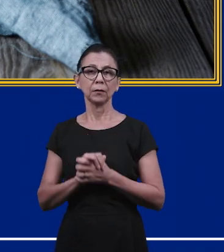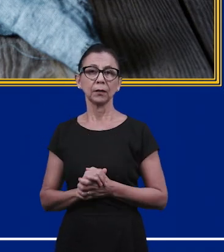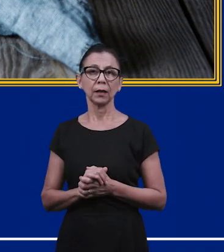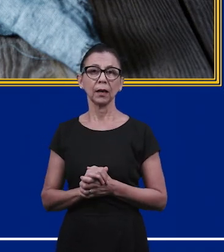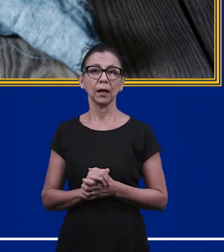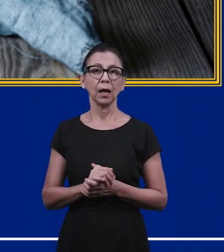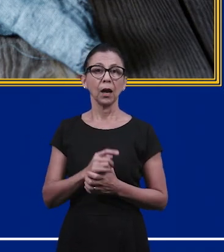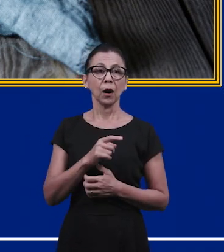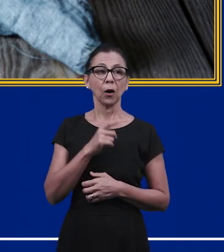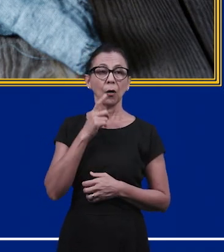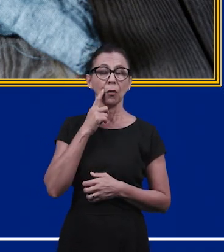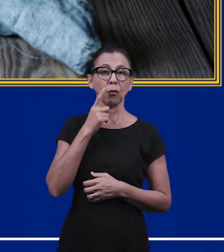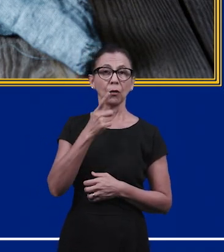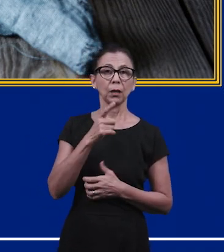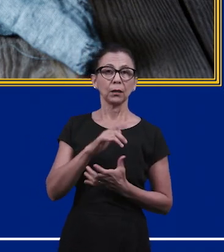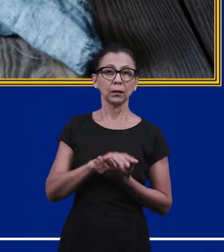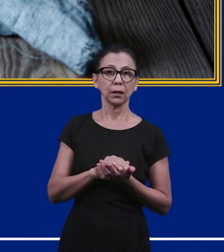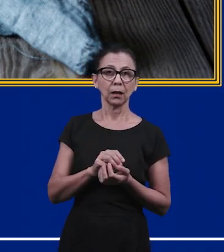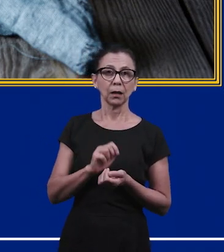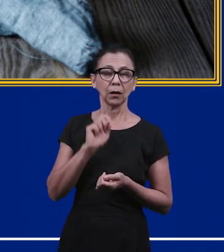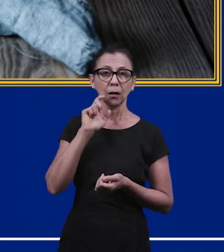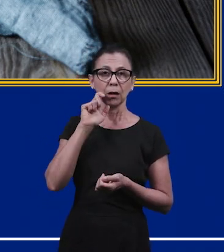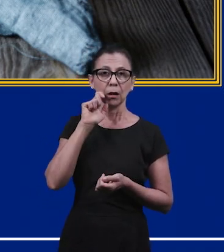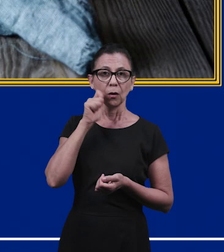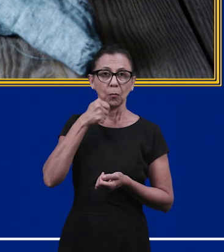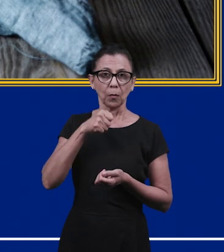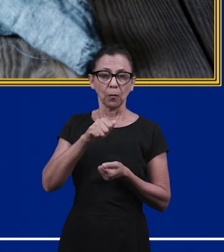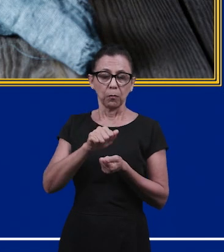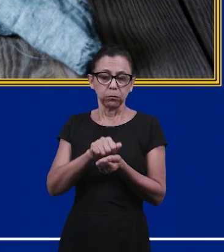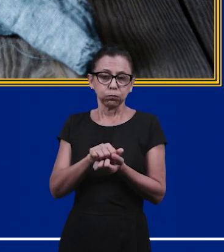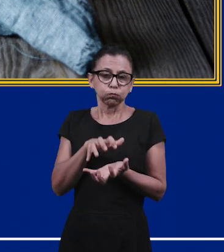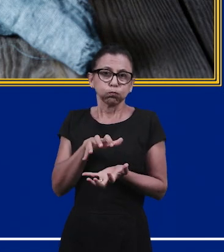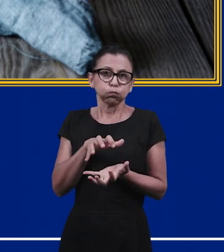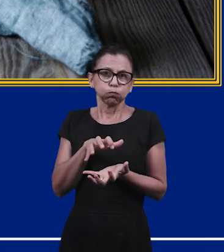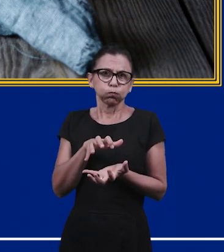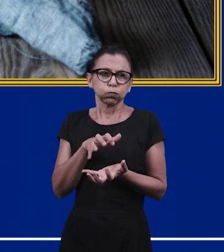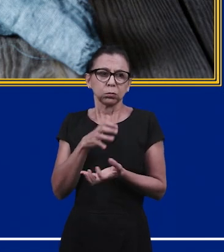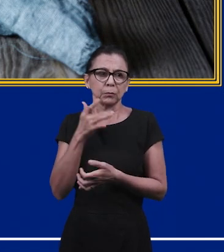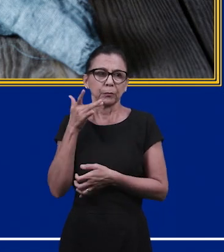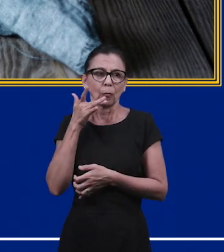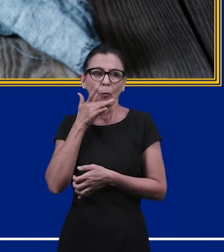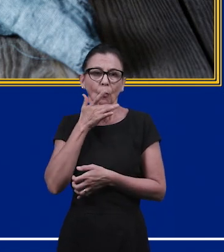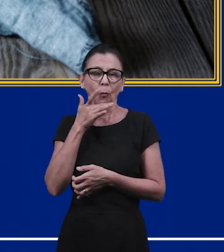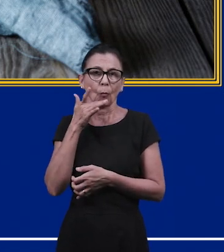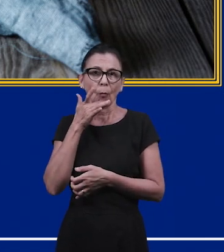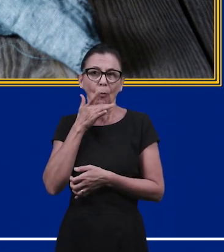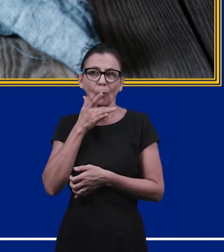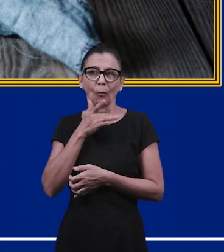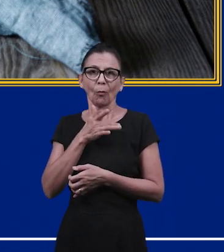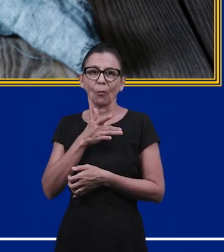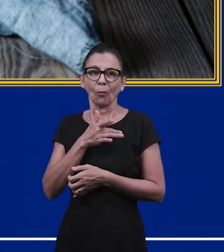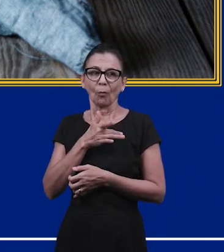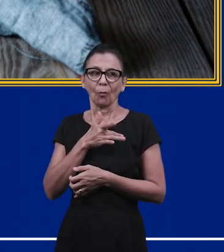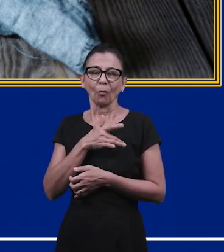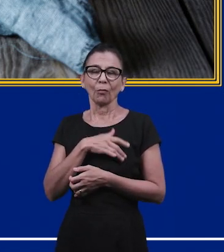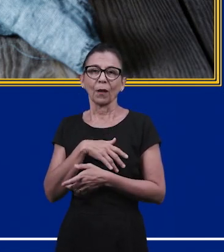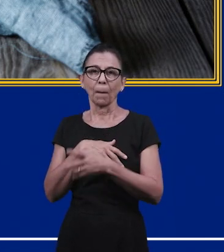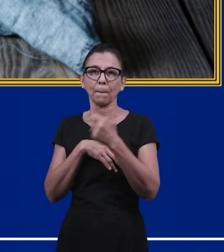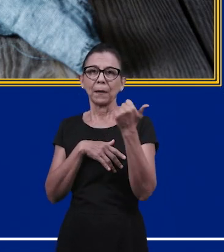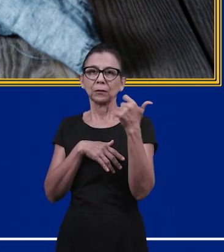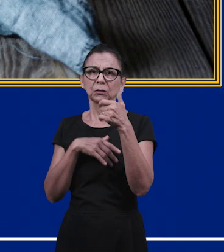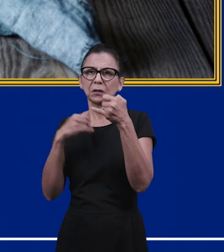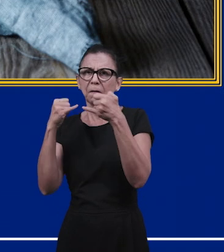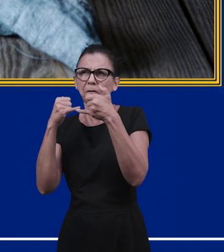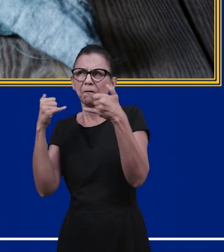attrayant, il semble être plus goûteux, mais il est gonflé. Le ferment,